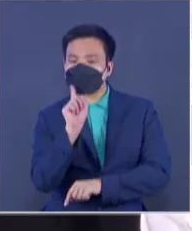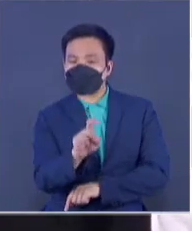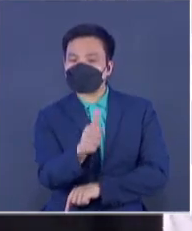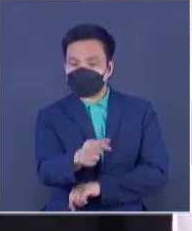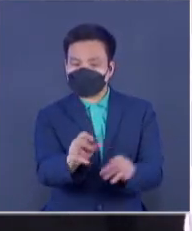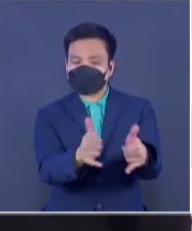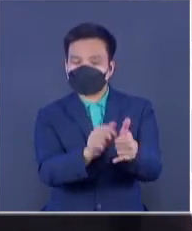ว่าจินดีค่ะ